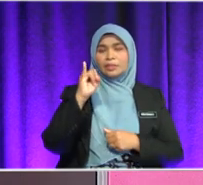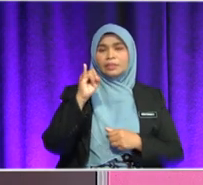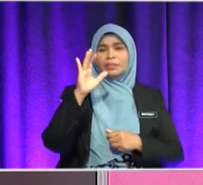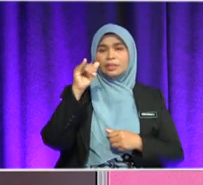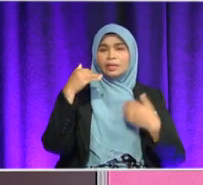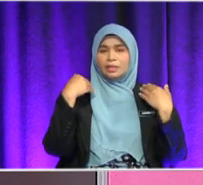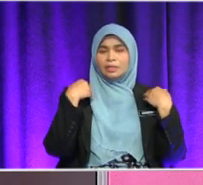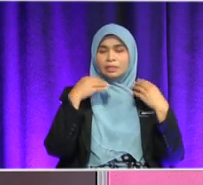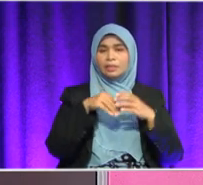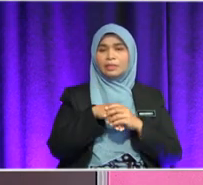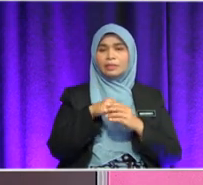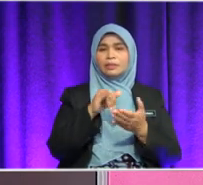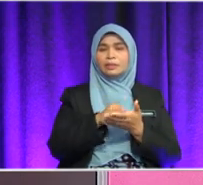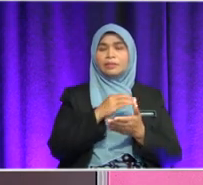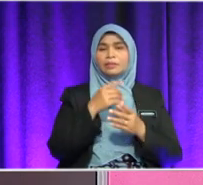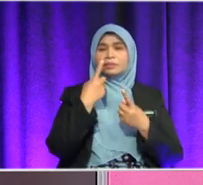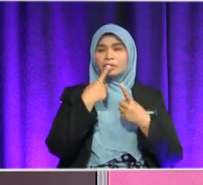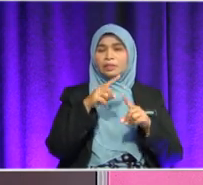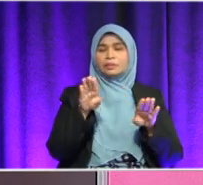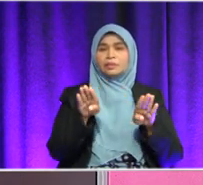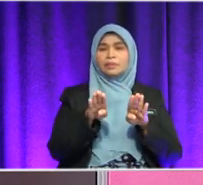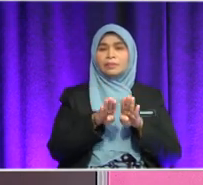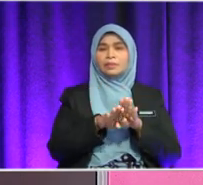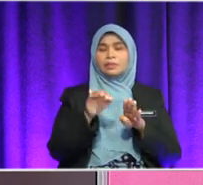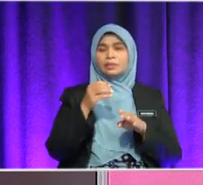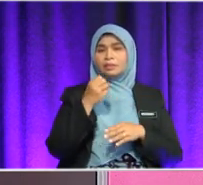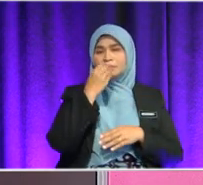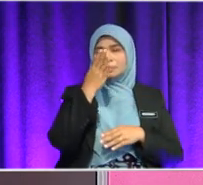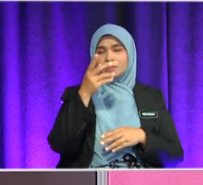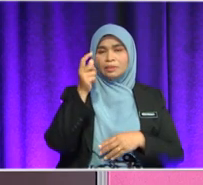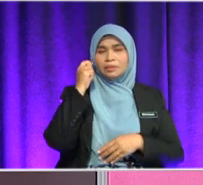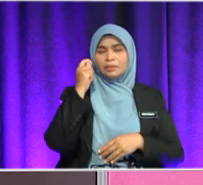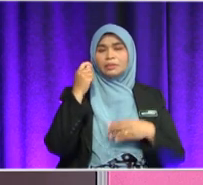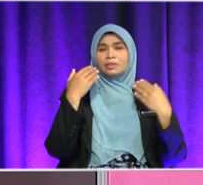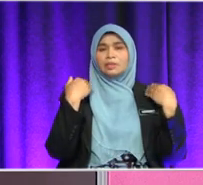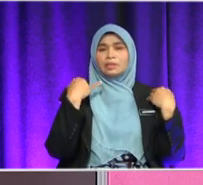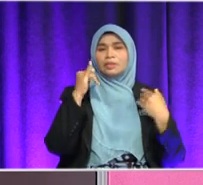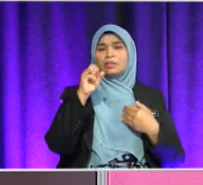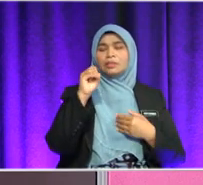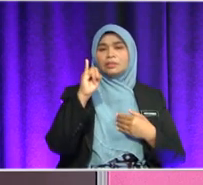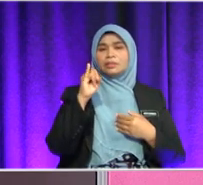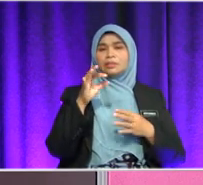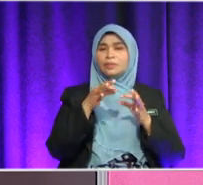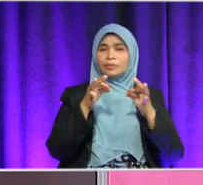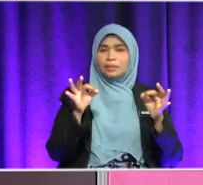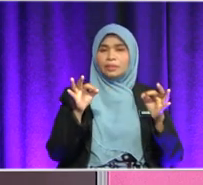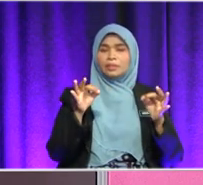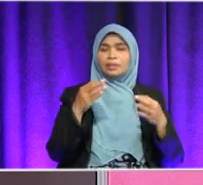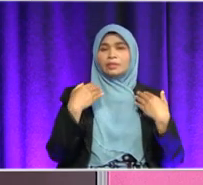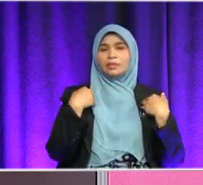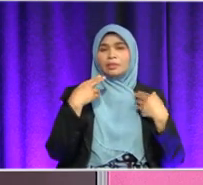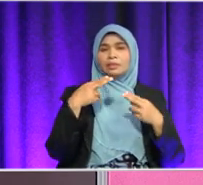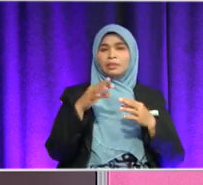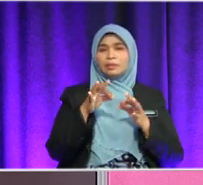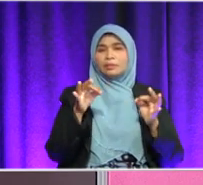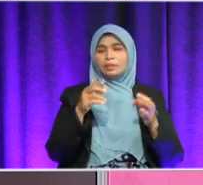itu dan jawab sebagaimana yang disebutkan tadi ada isi uraian ada Hurairah lengkap